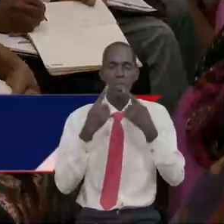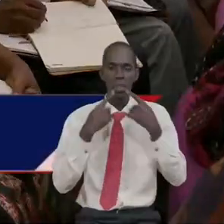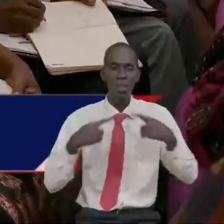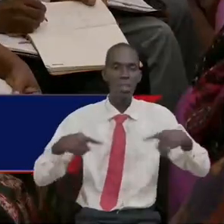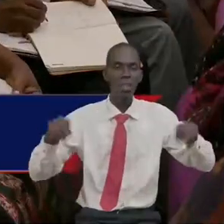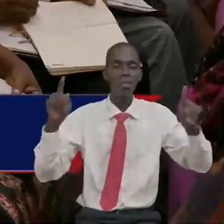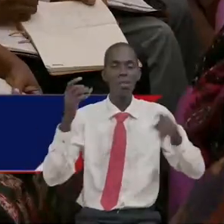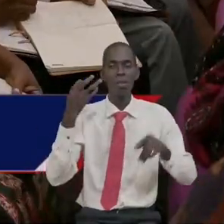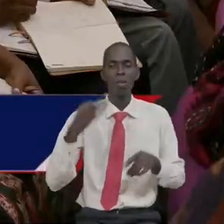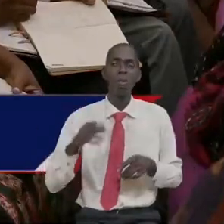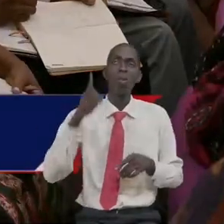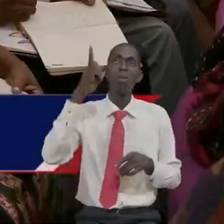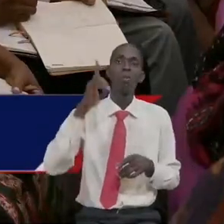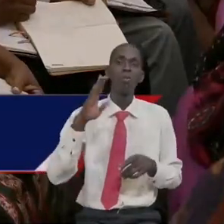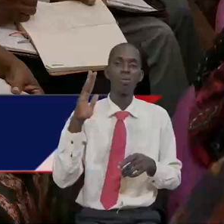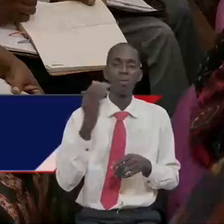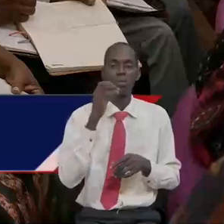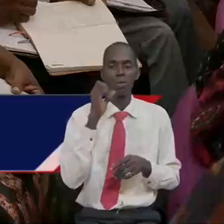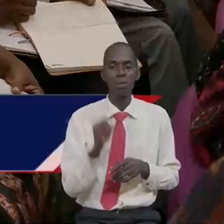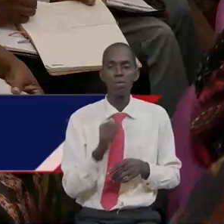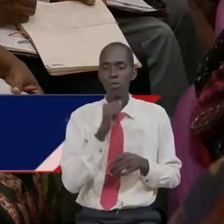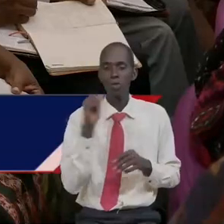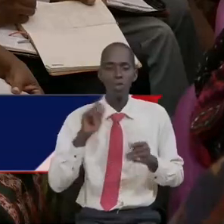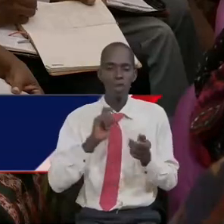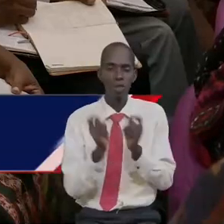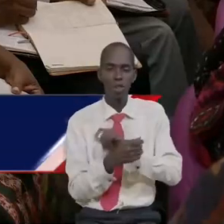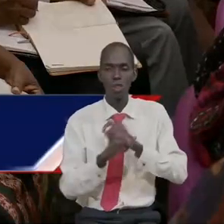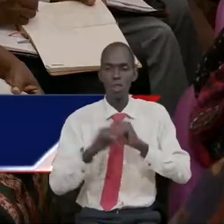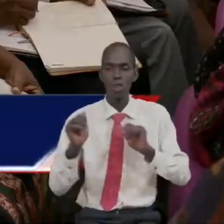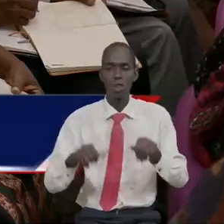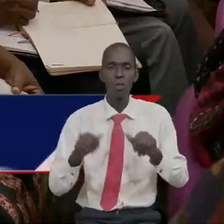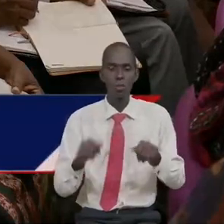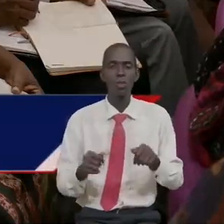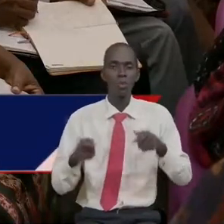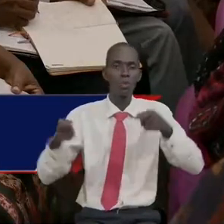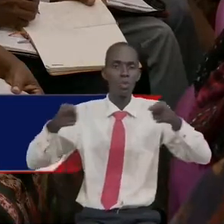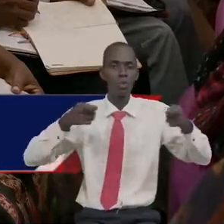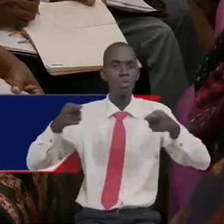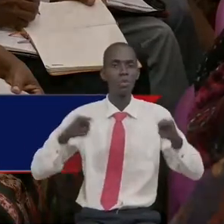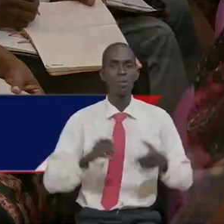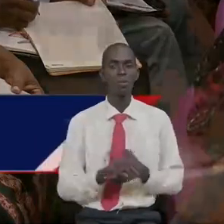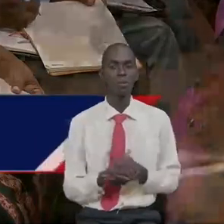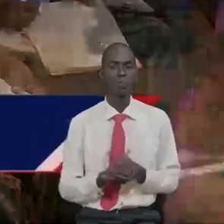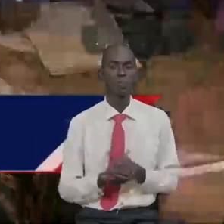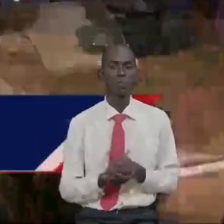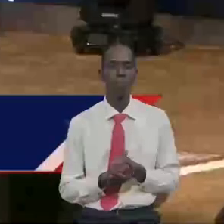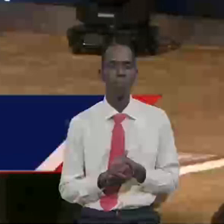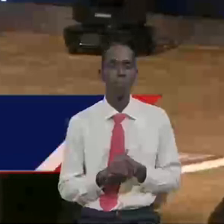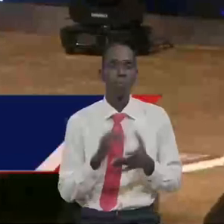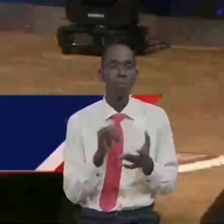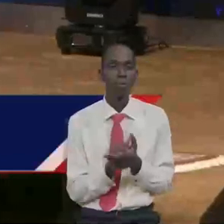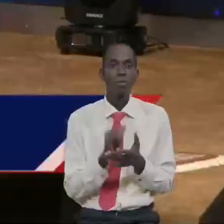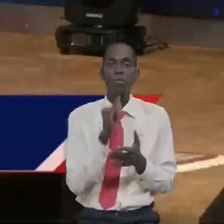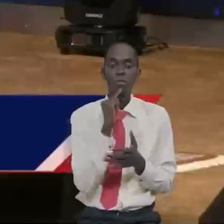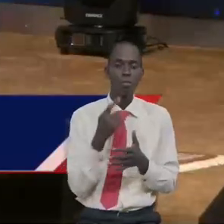la suprématie inchangeable de Dieu. La suprématie inchangeable de Dieu. C'est